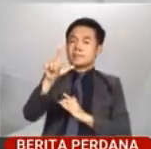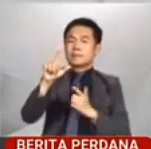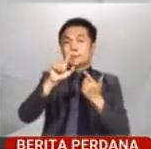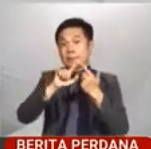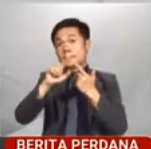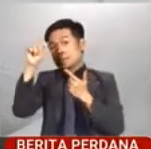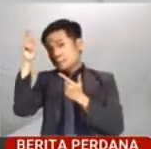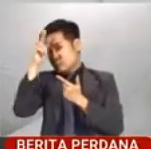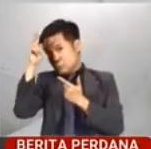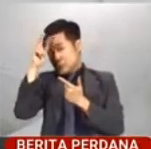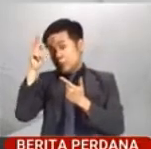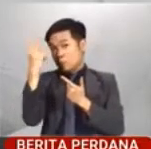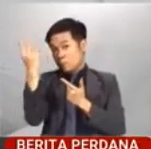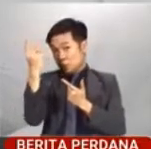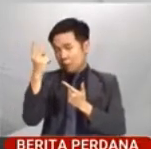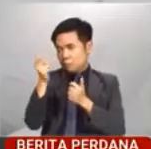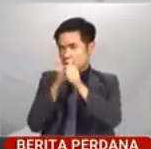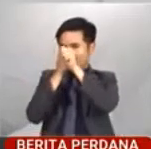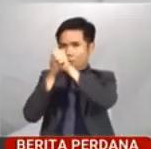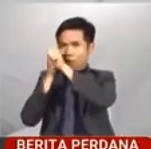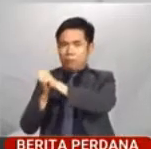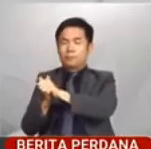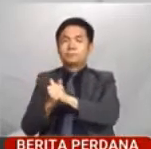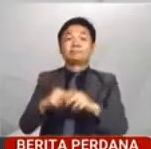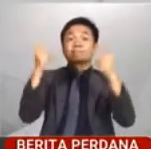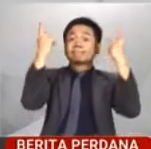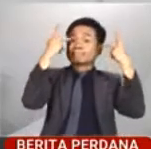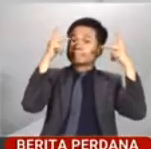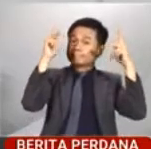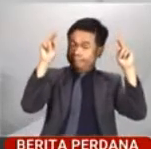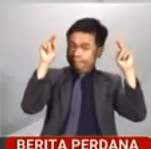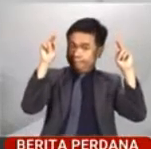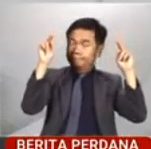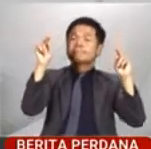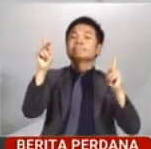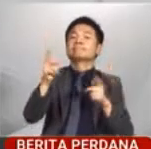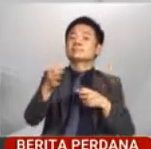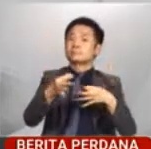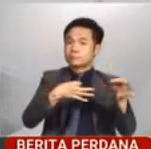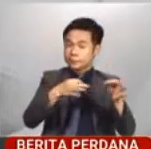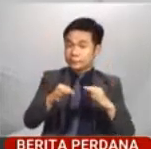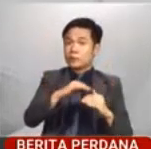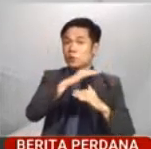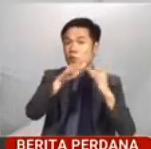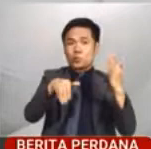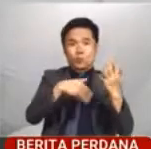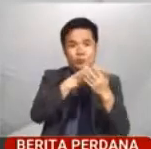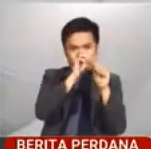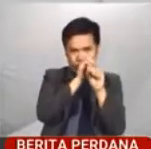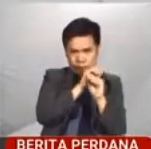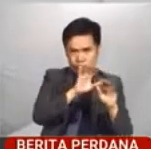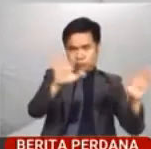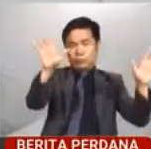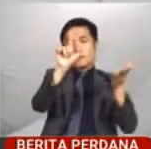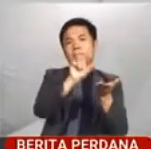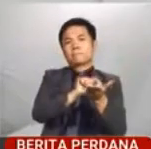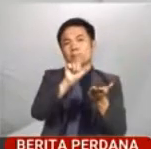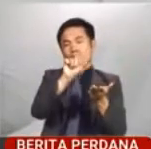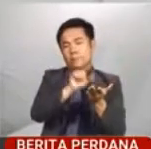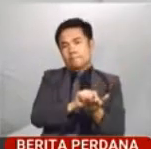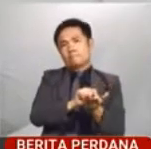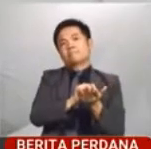yay bekal itu dinyatakan timbalan presiden ya Muhammad Syahrul Abdul Kalam yang disiarkan di semua Widya Widya sosial